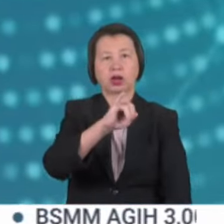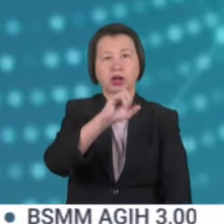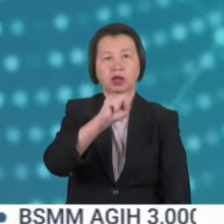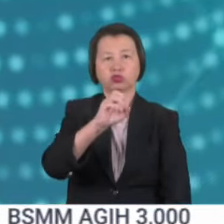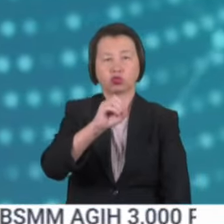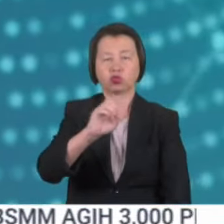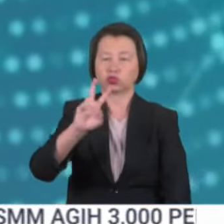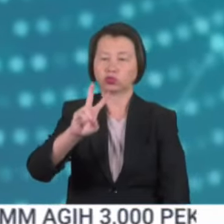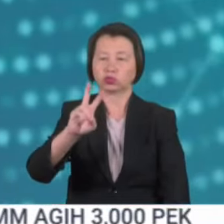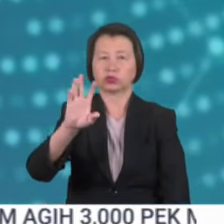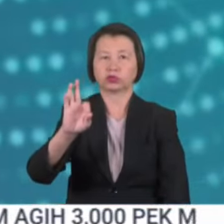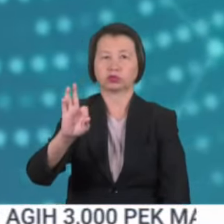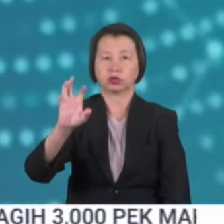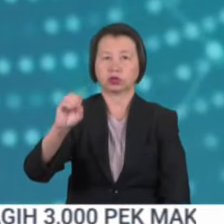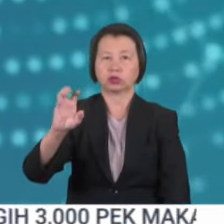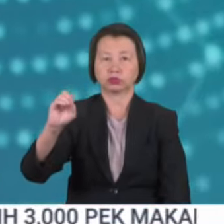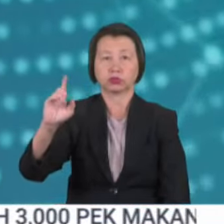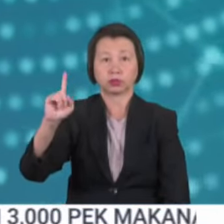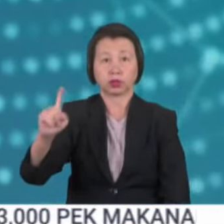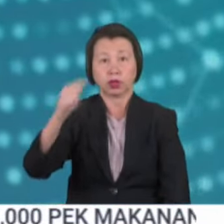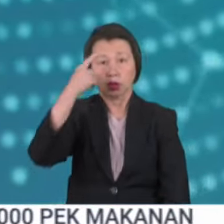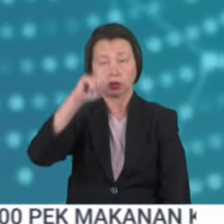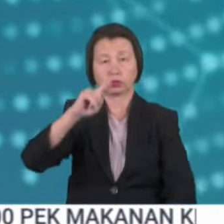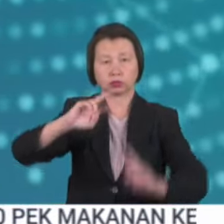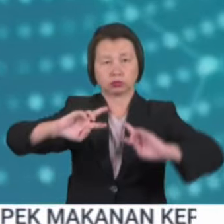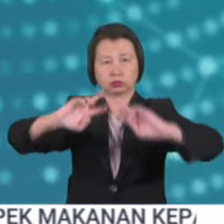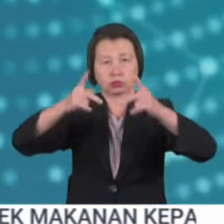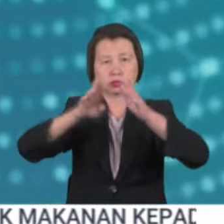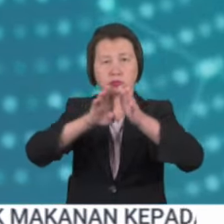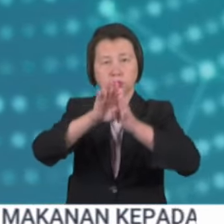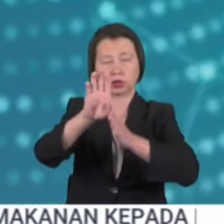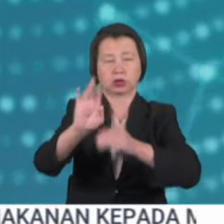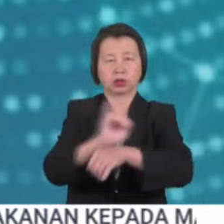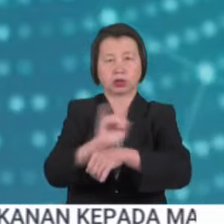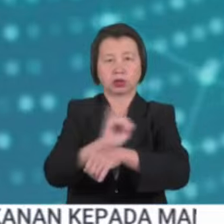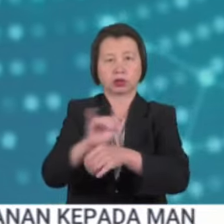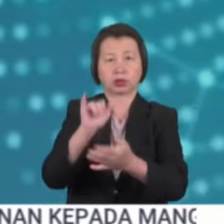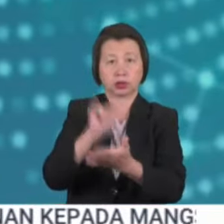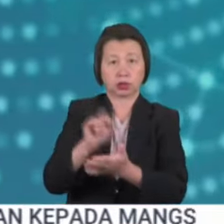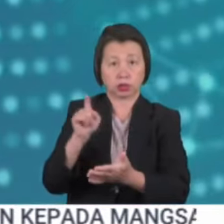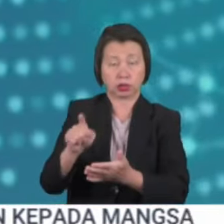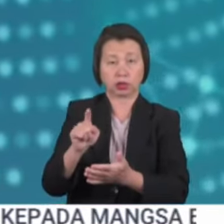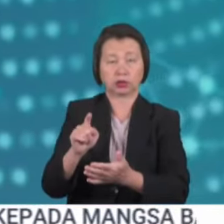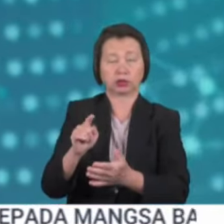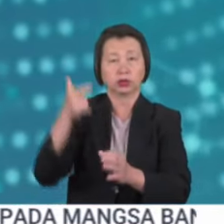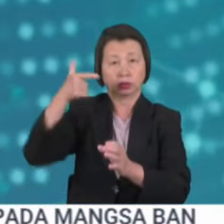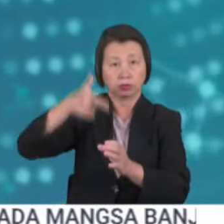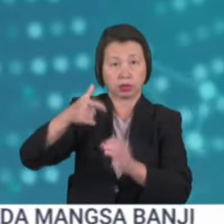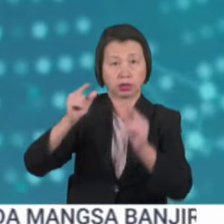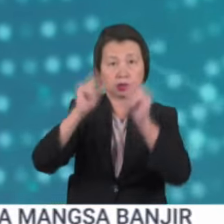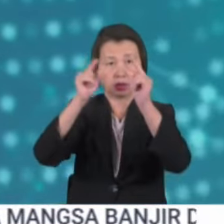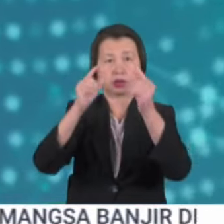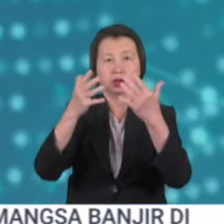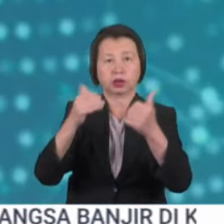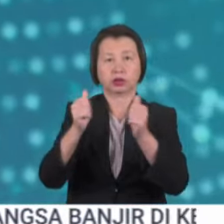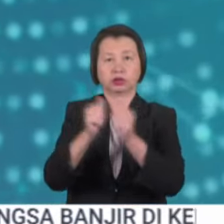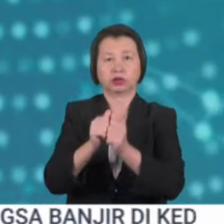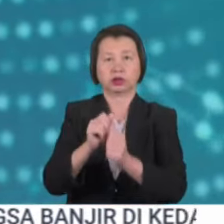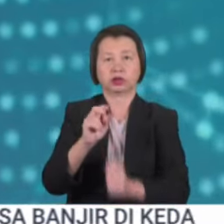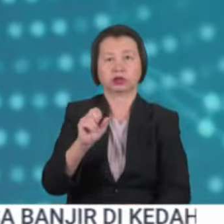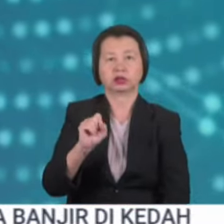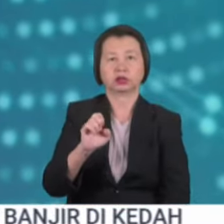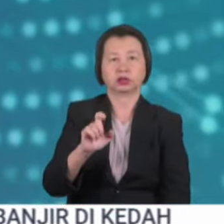ISO 29001 bagi melonjakkan pembangunan industri berkenaan. Perinciannya bersama Norsila Talaha di